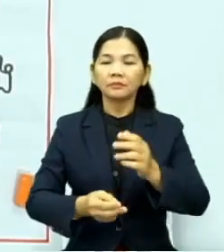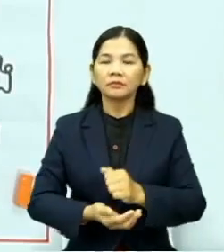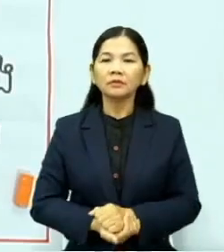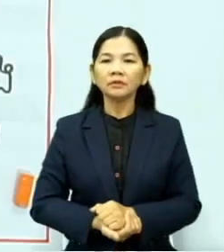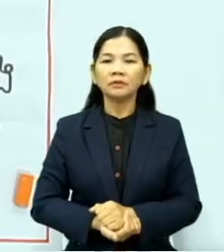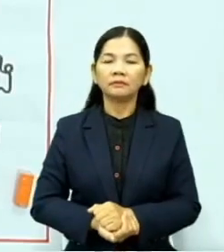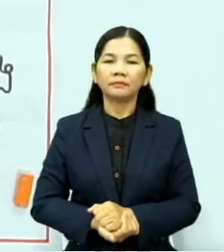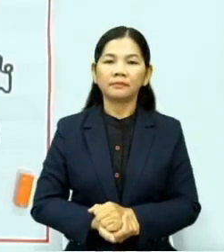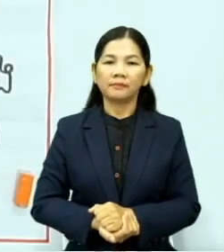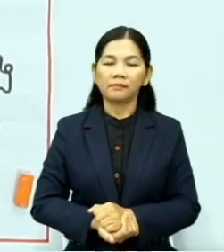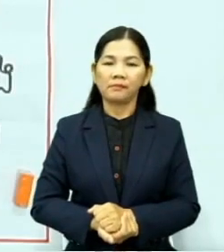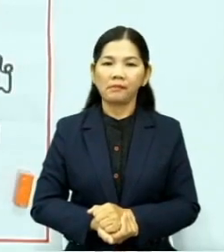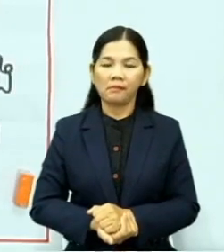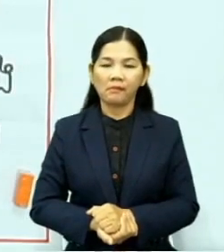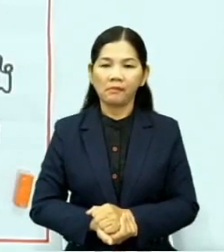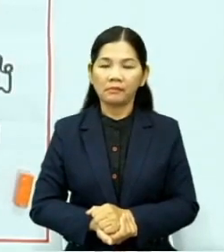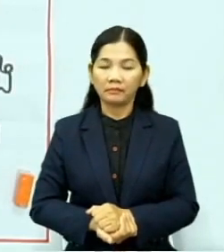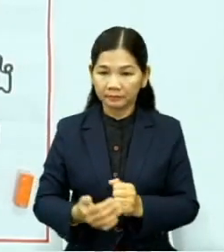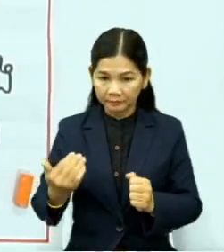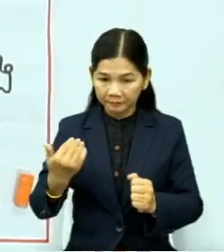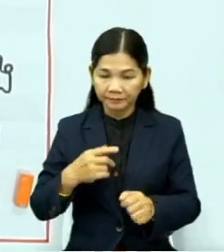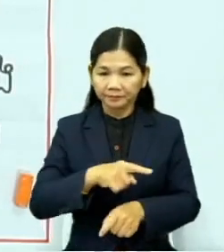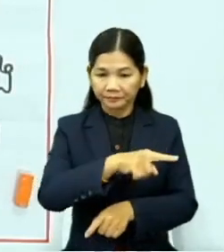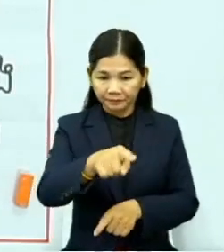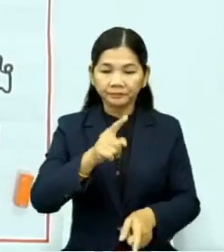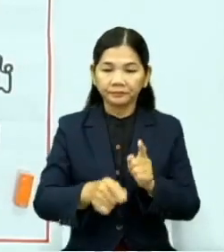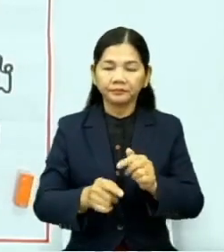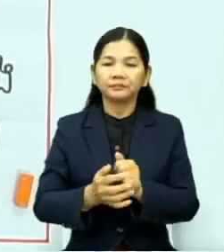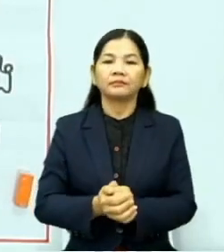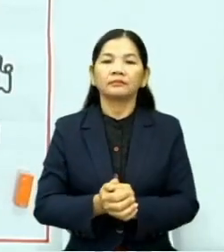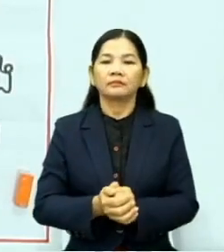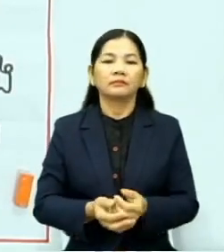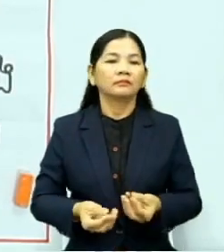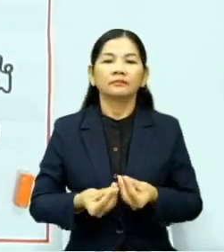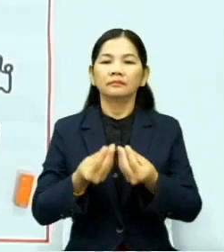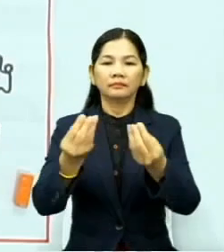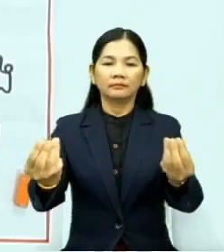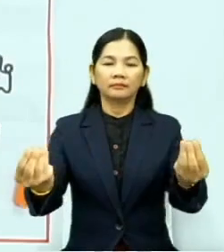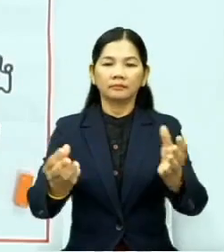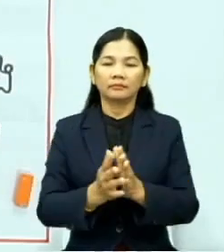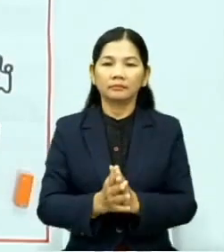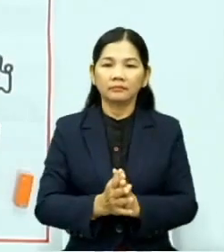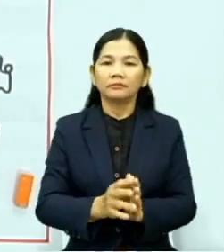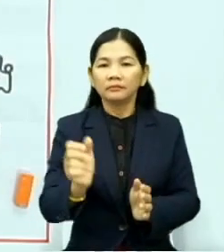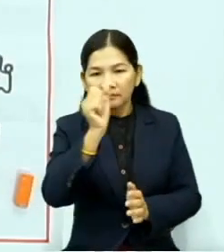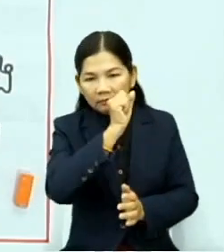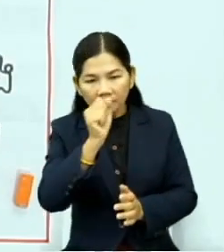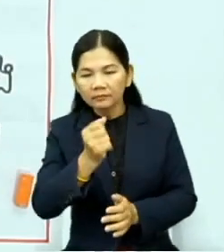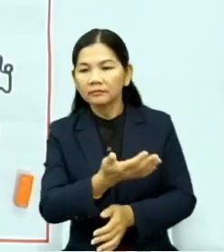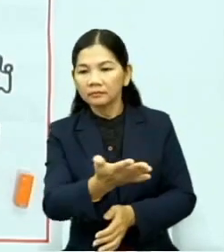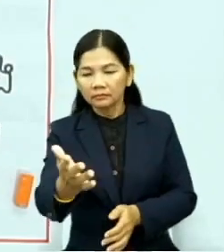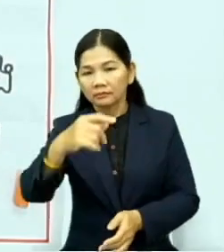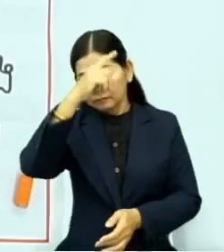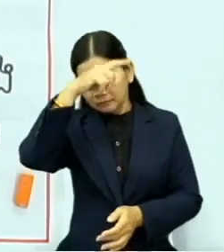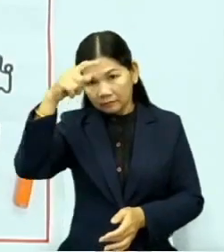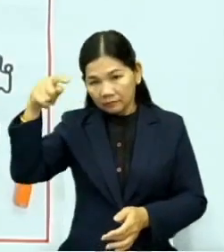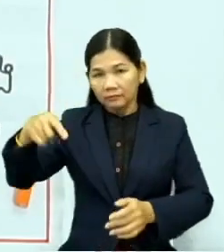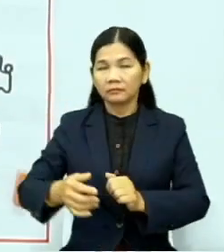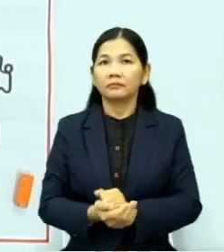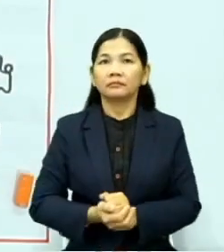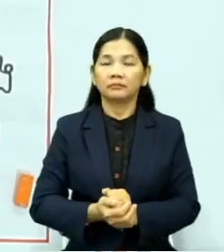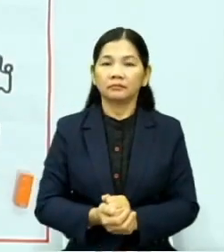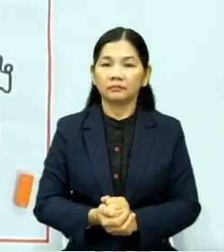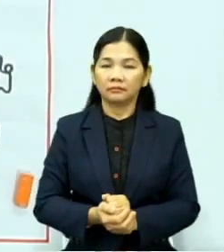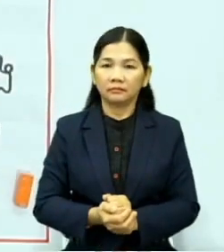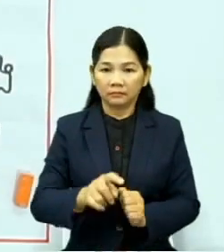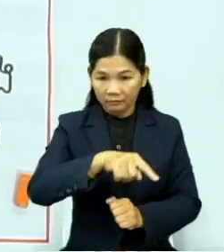con chà cứ kê và cùng chốn chà sầm ráp chà à dạy rương nó con á chà chân ở vùng phía